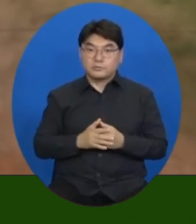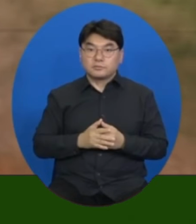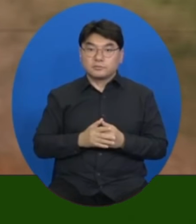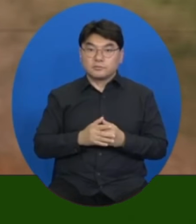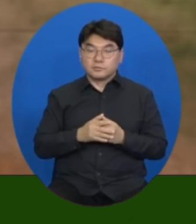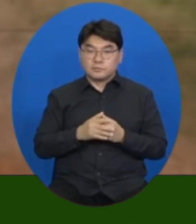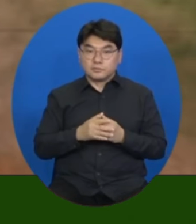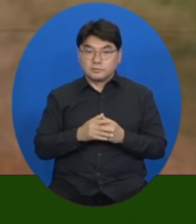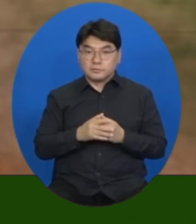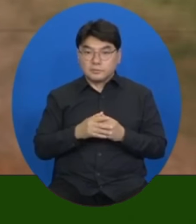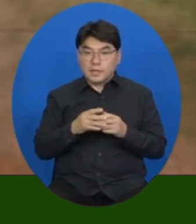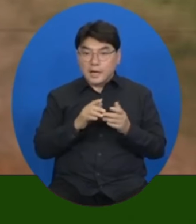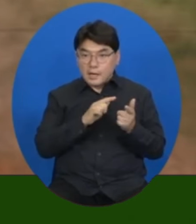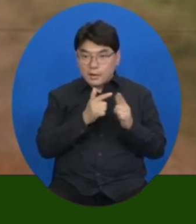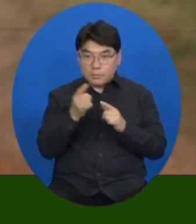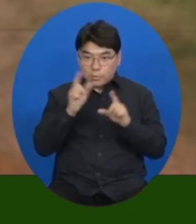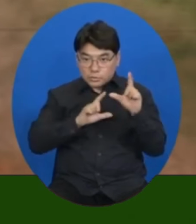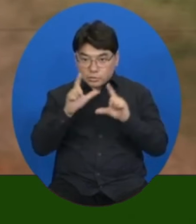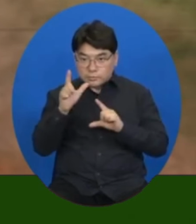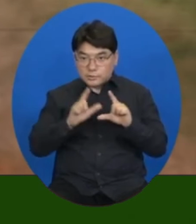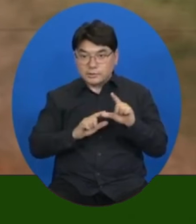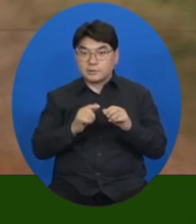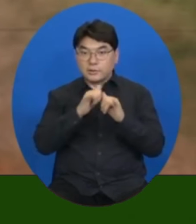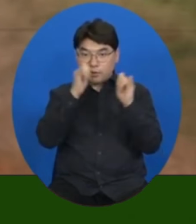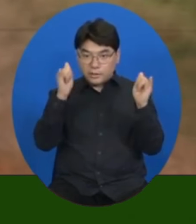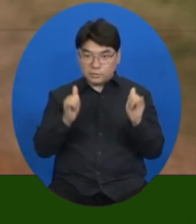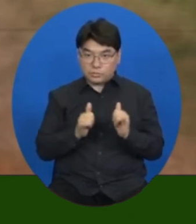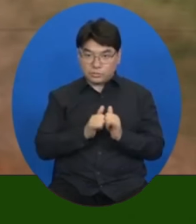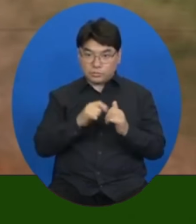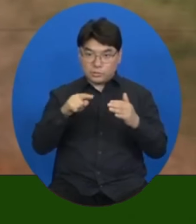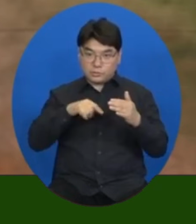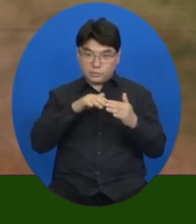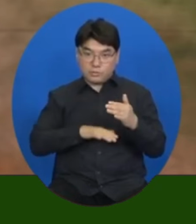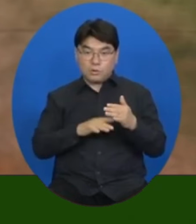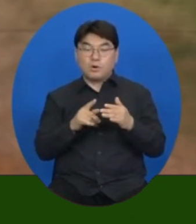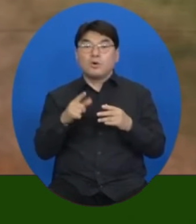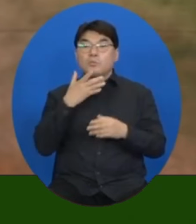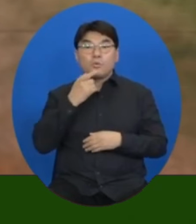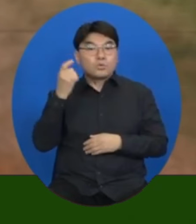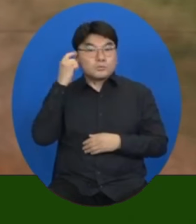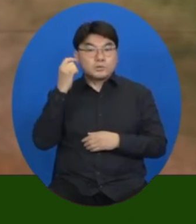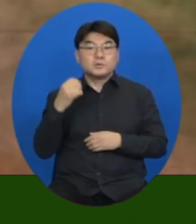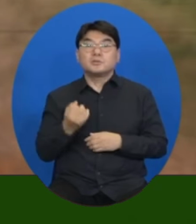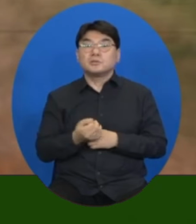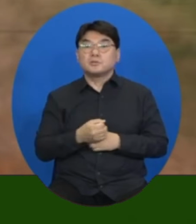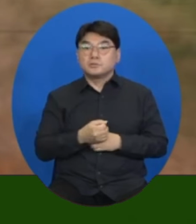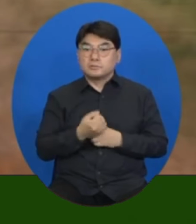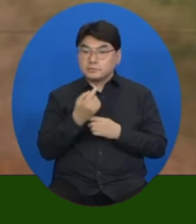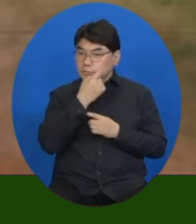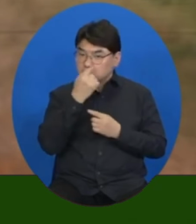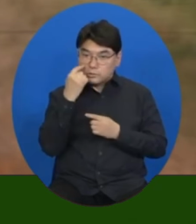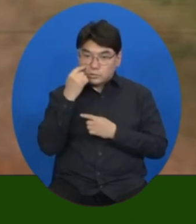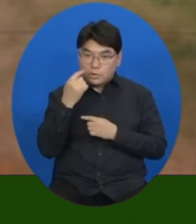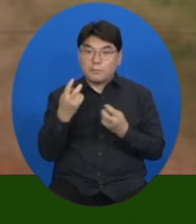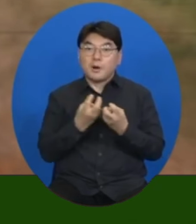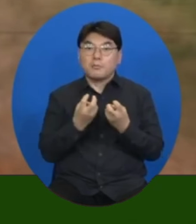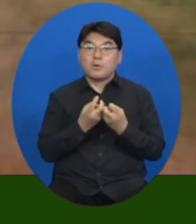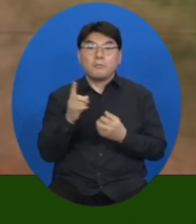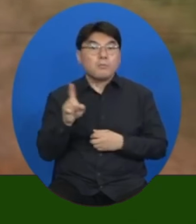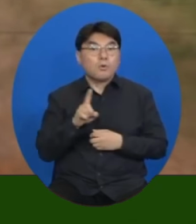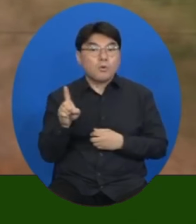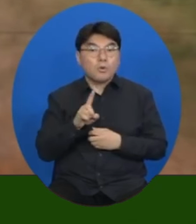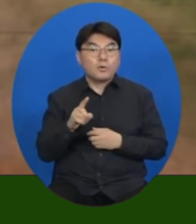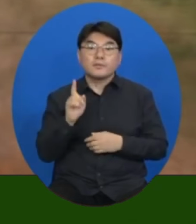마음으로 어떤 믿음으로 어떻게 복음을 증거해야 할까 우리가 이제 내일 러브레터를 하게 되고 또 우리